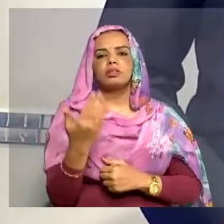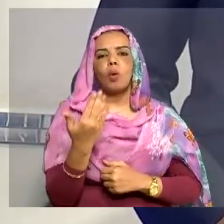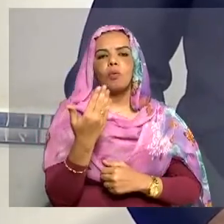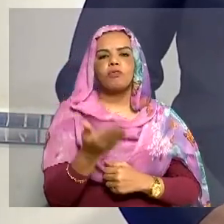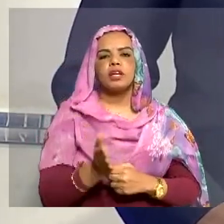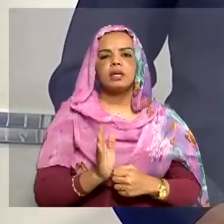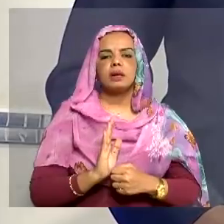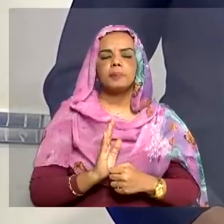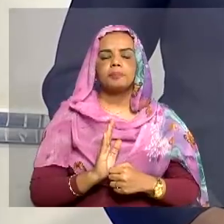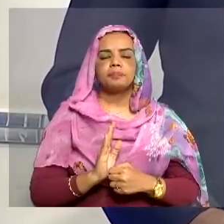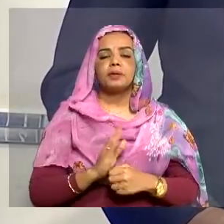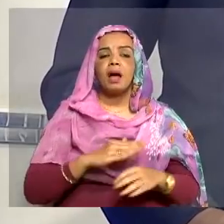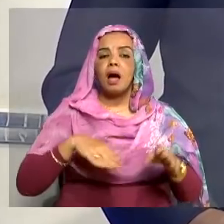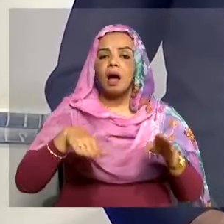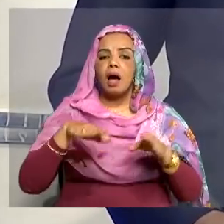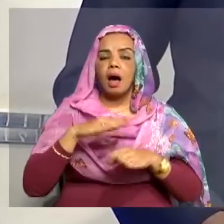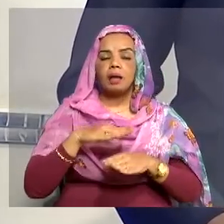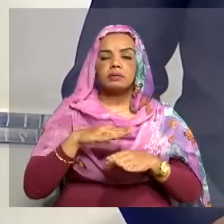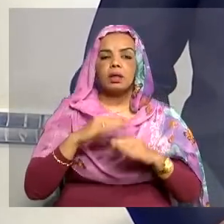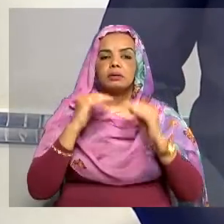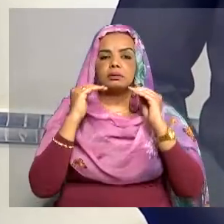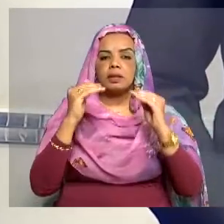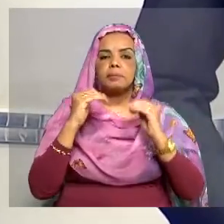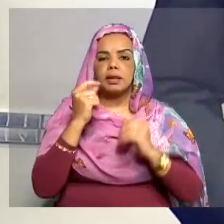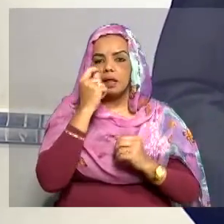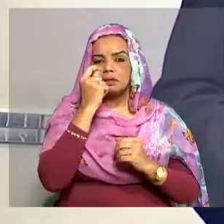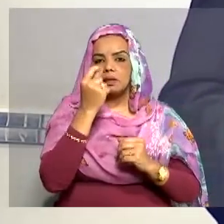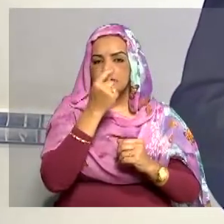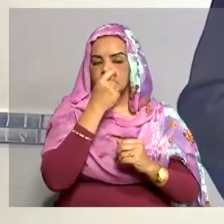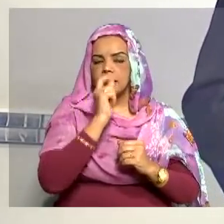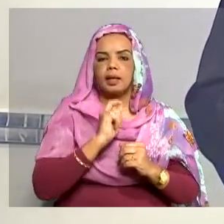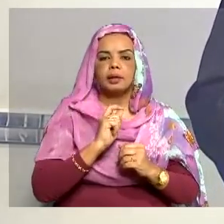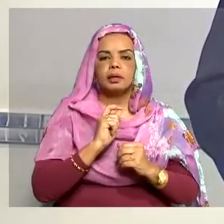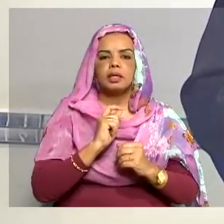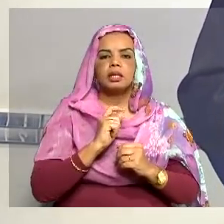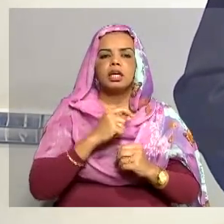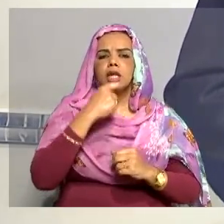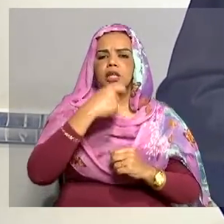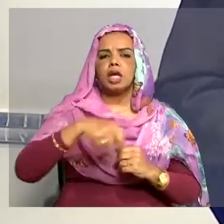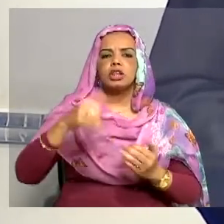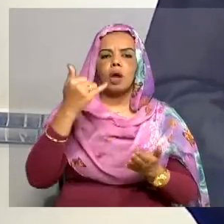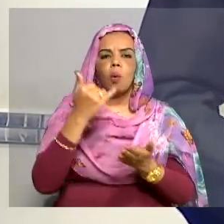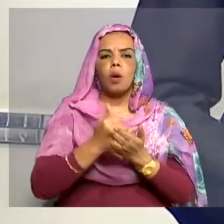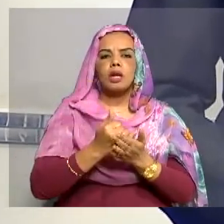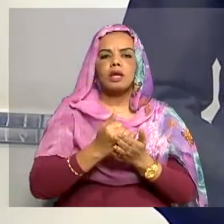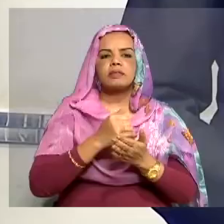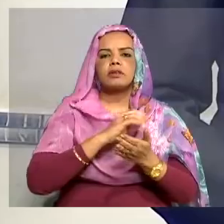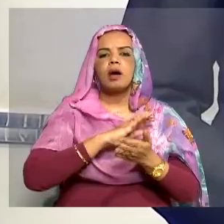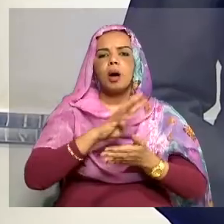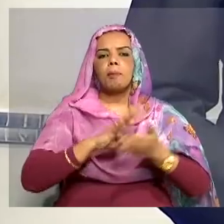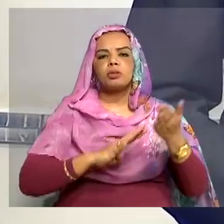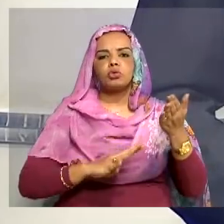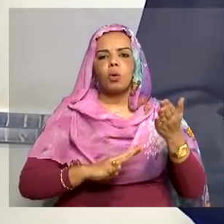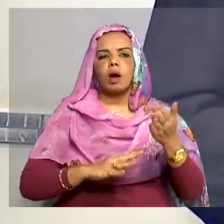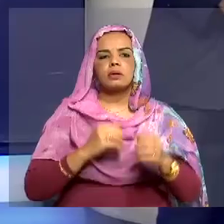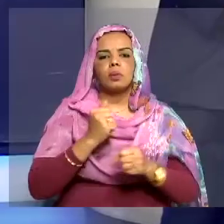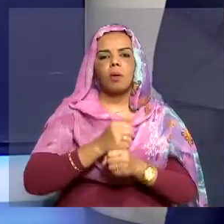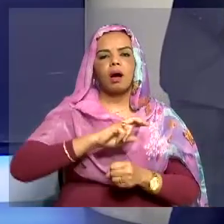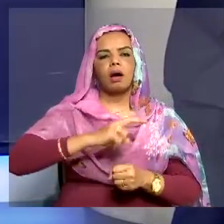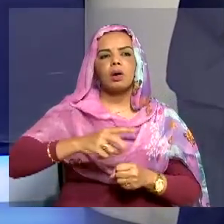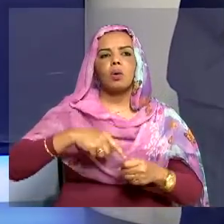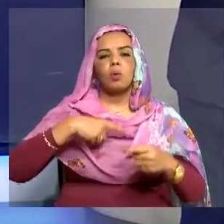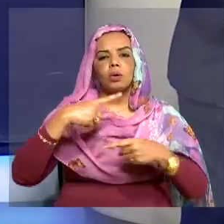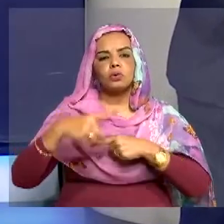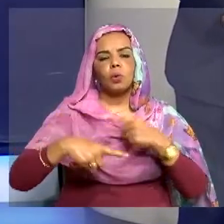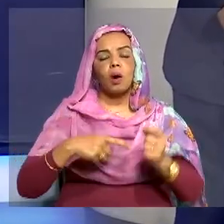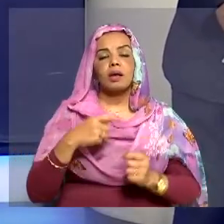حتى تدبير أو عن تدبير تسييرها، ناهيك عن أن يتولى الصرف على مشروعاتها وخدماتها. ويواصل